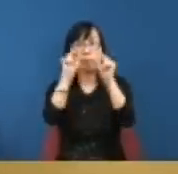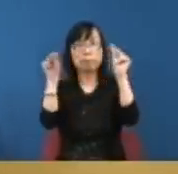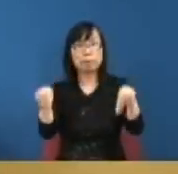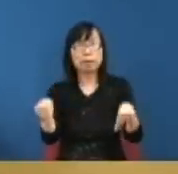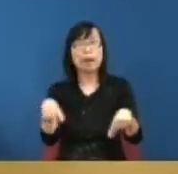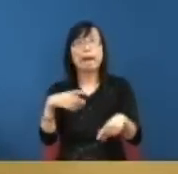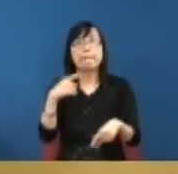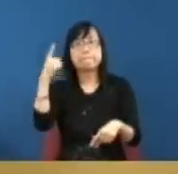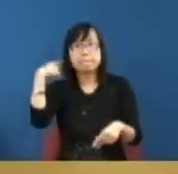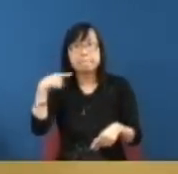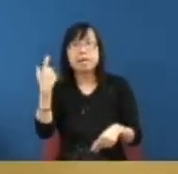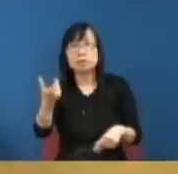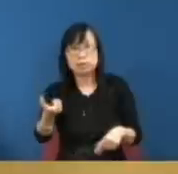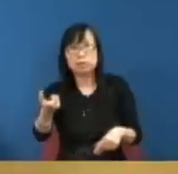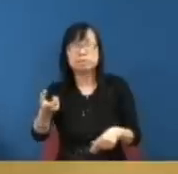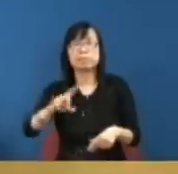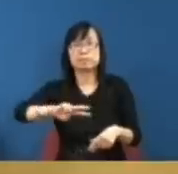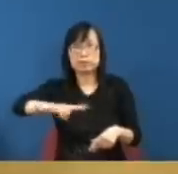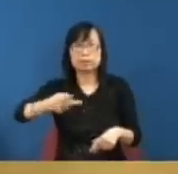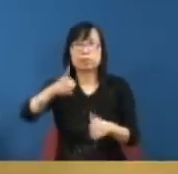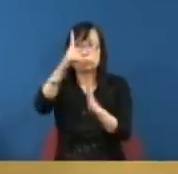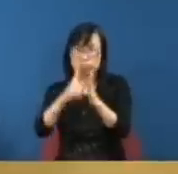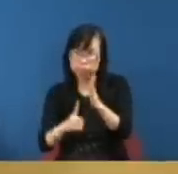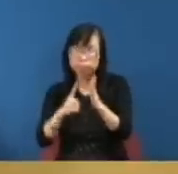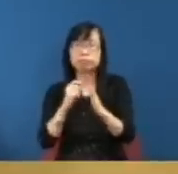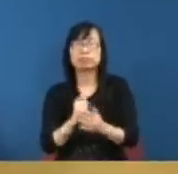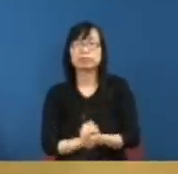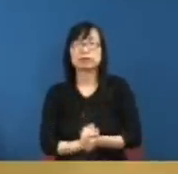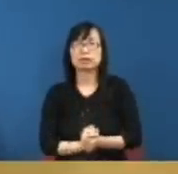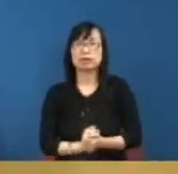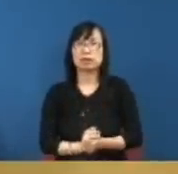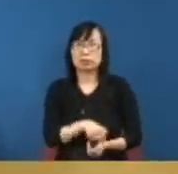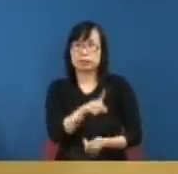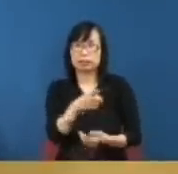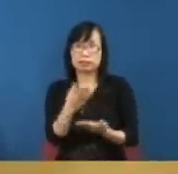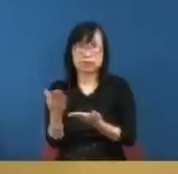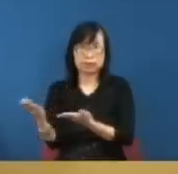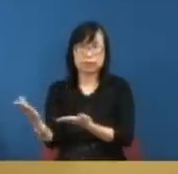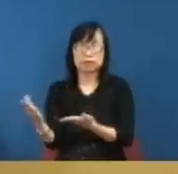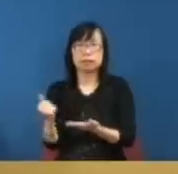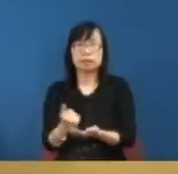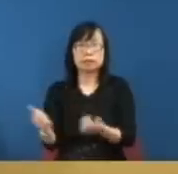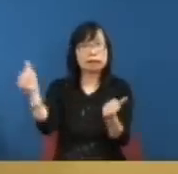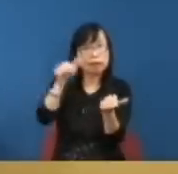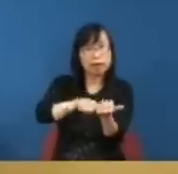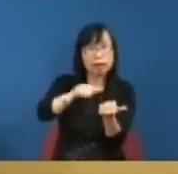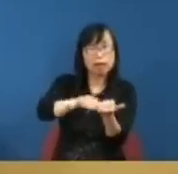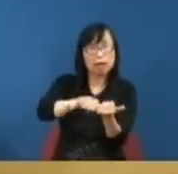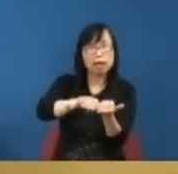美元的資產又會產生貶值的問題，係咪？他們自己靠呢啲咁嘅